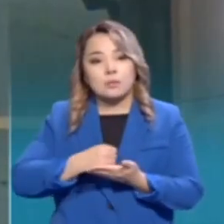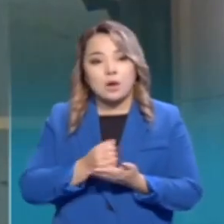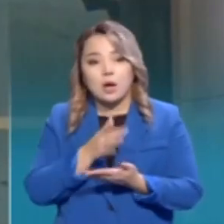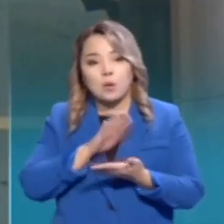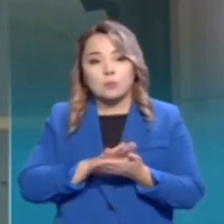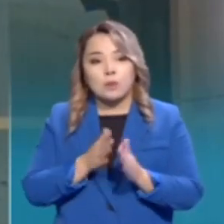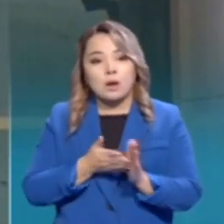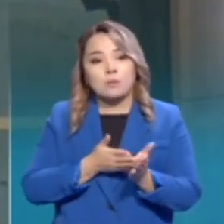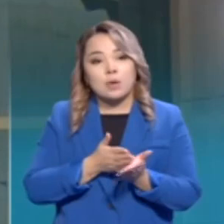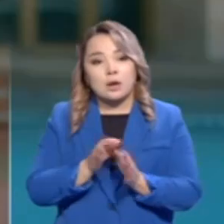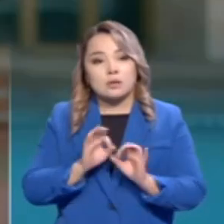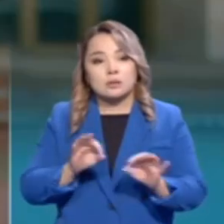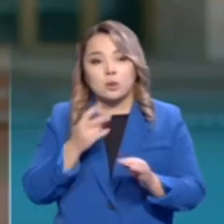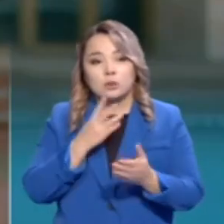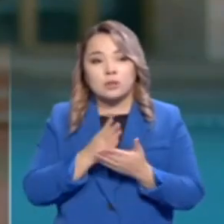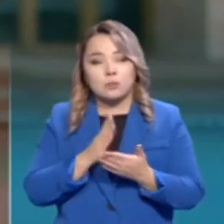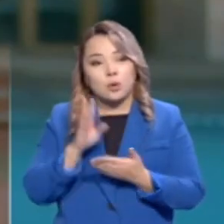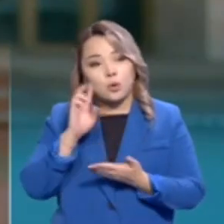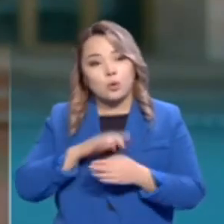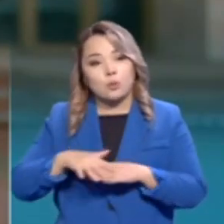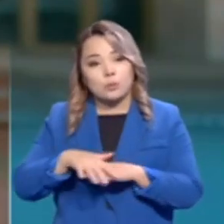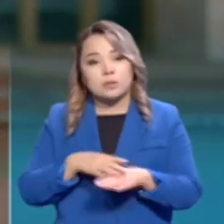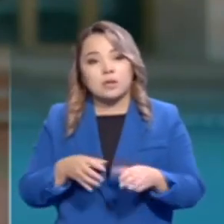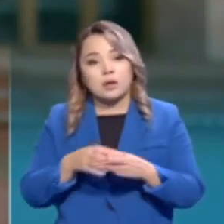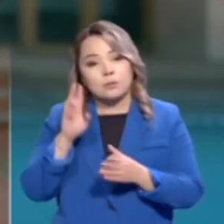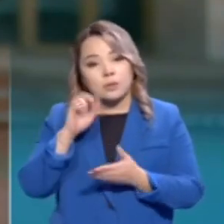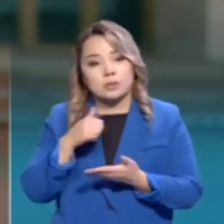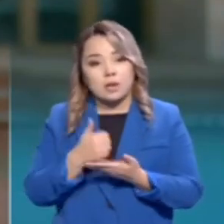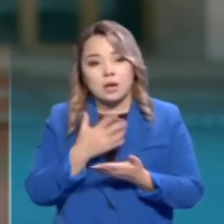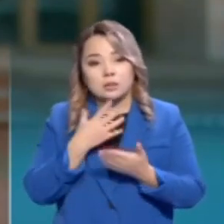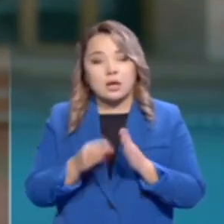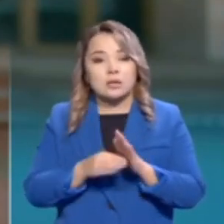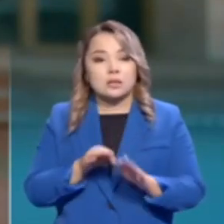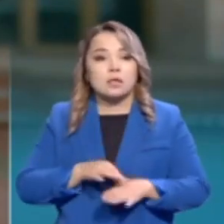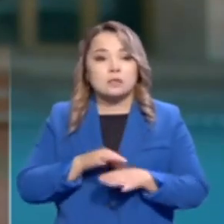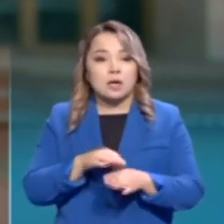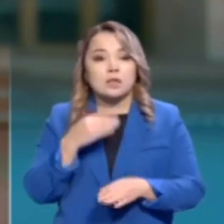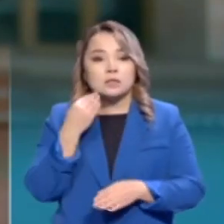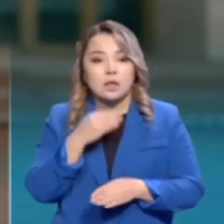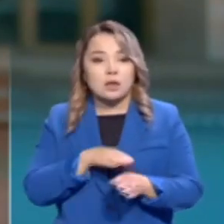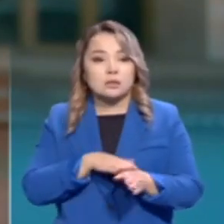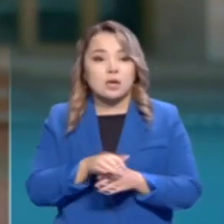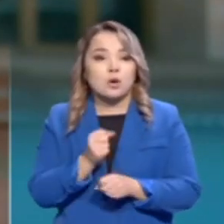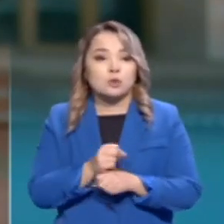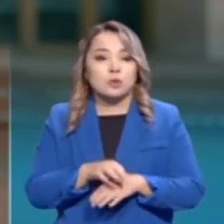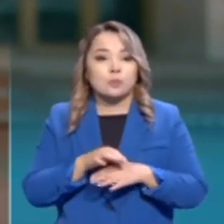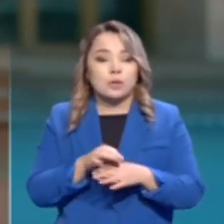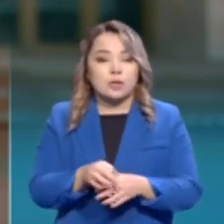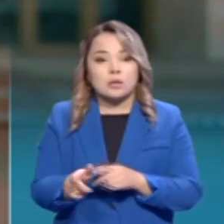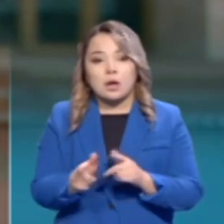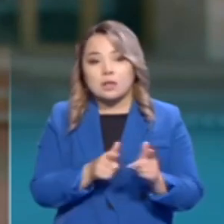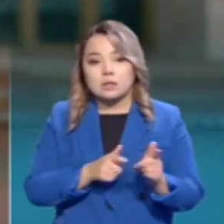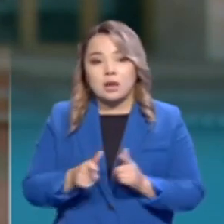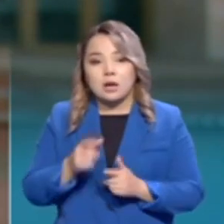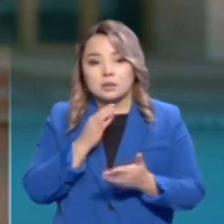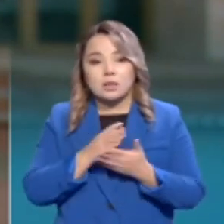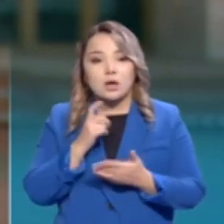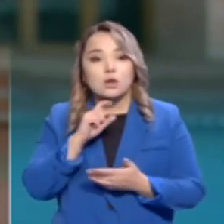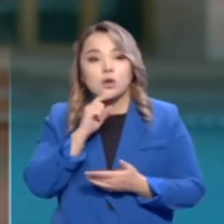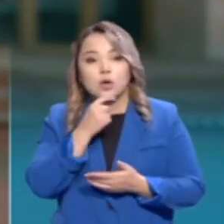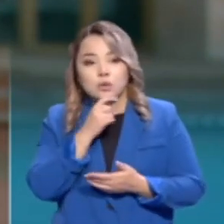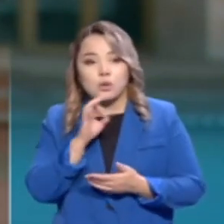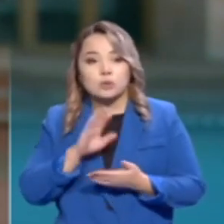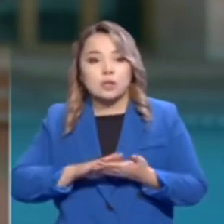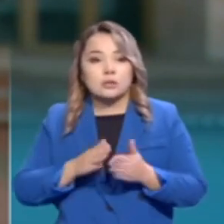негізгі бағыттарына тоқталды. Үкімет мемлекет басшысының сайлауалды бағдарламасын сапалы іске асыруға тас түйін дайын отыр.